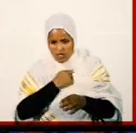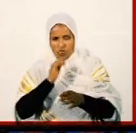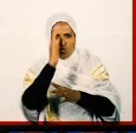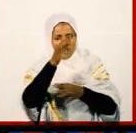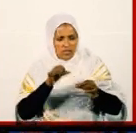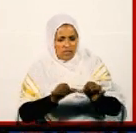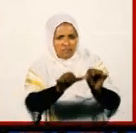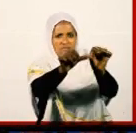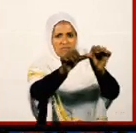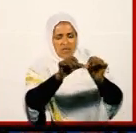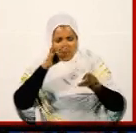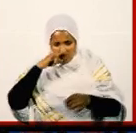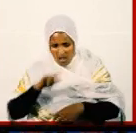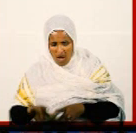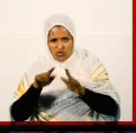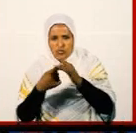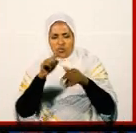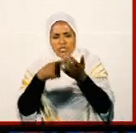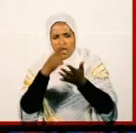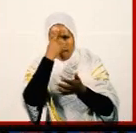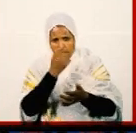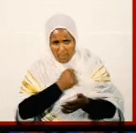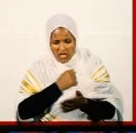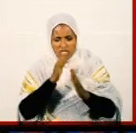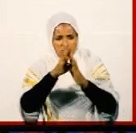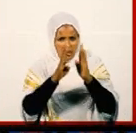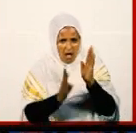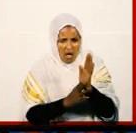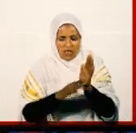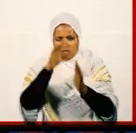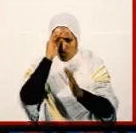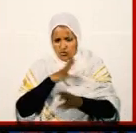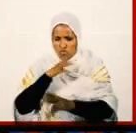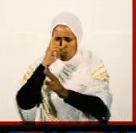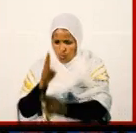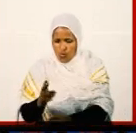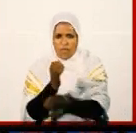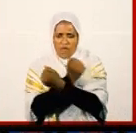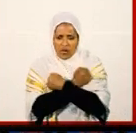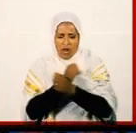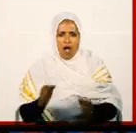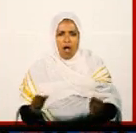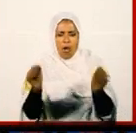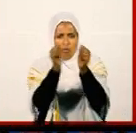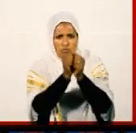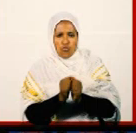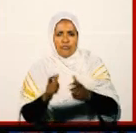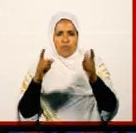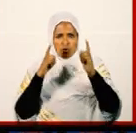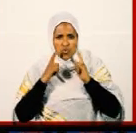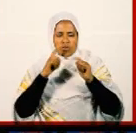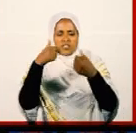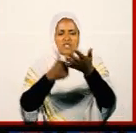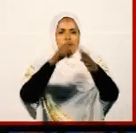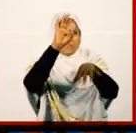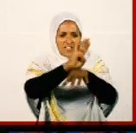እምነቱን የሚያስቀጥሉት እንደመሆናቸው መጠን ከልጅነታቸው ስለ እምነታቸው ስለ ስነምግባራቸው ሰው ማክበር ከሰው ጋር በፍቅር መኖር